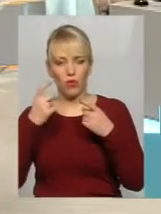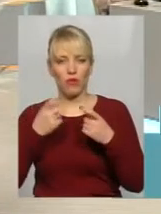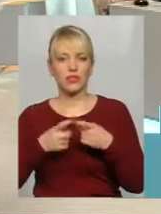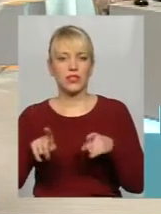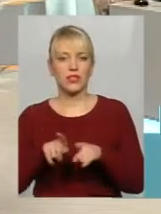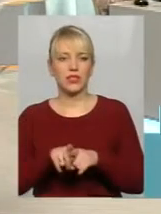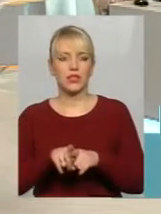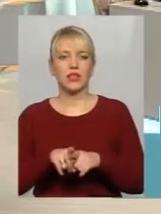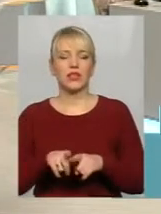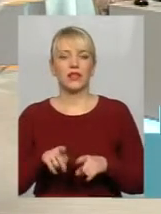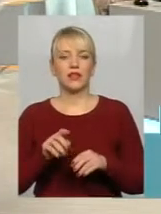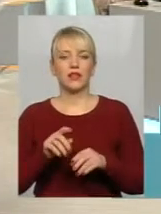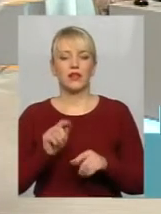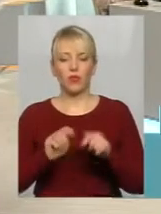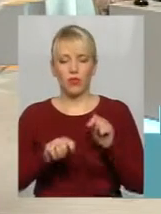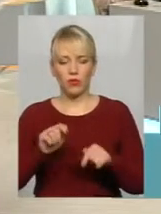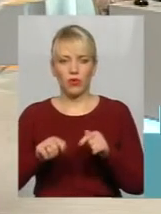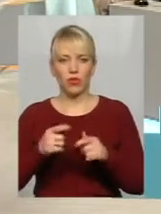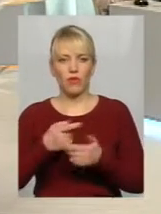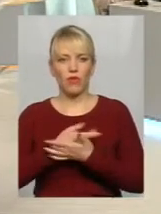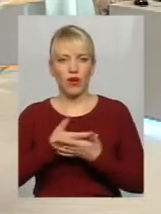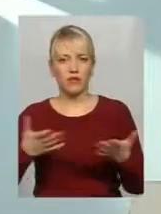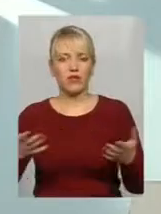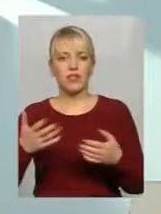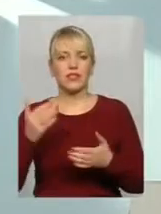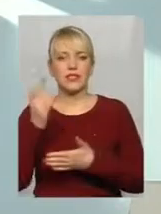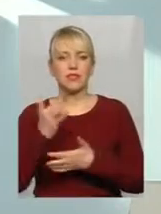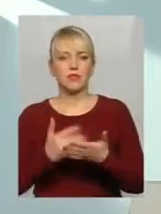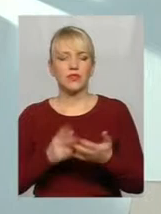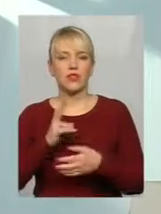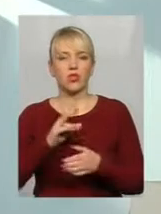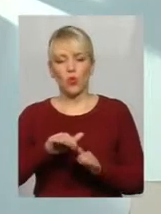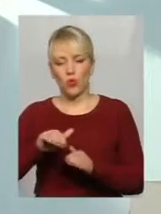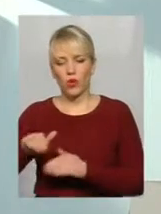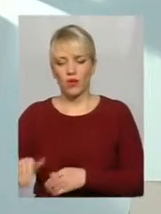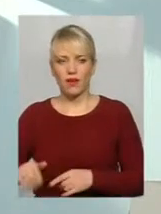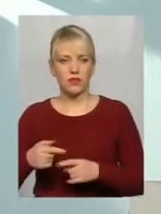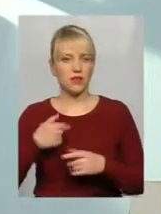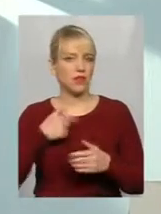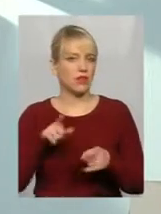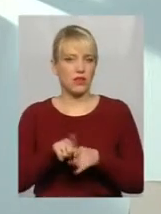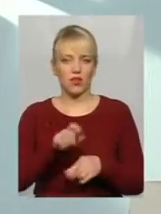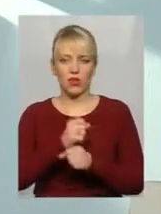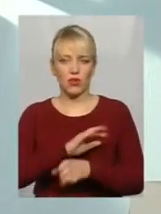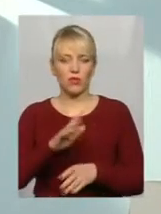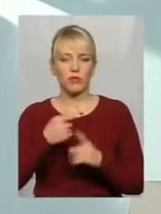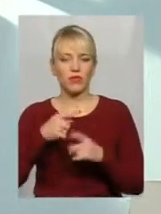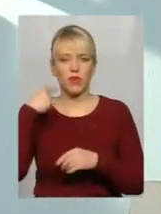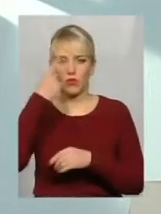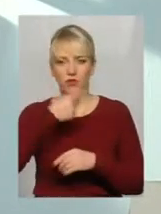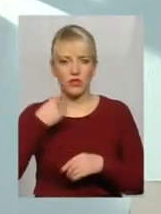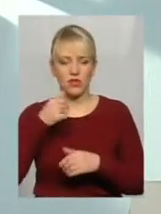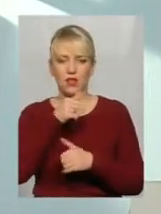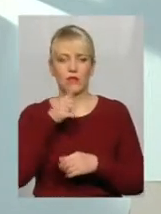такі списки не публікуємо, тому що це містить конфіденційну інформацію, персональні дані, і за це